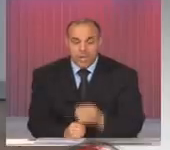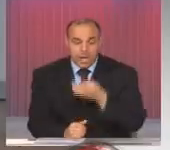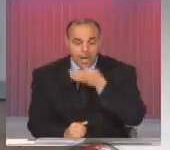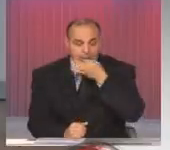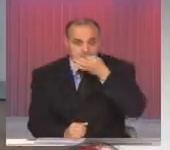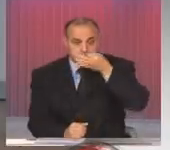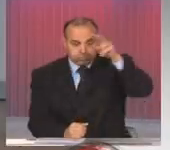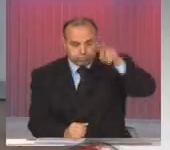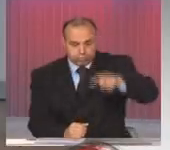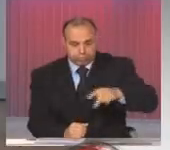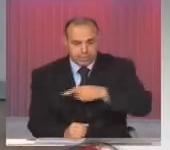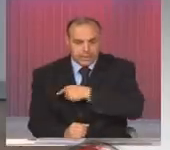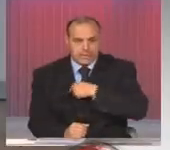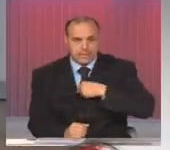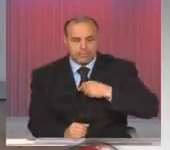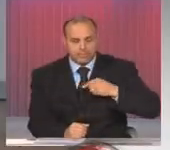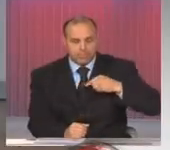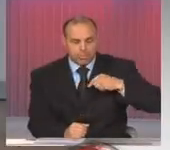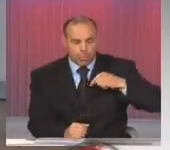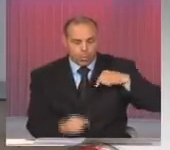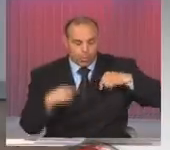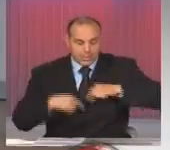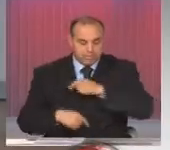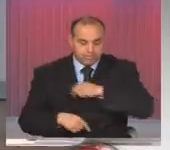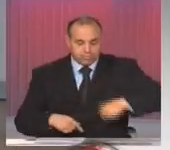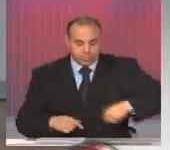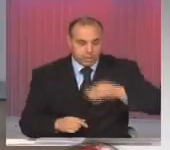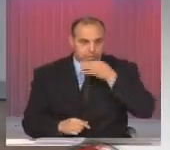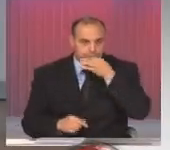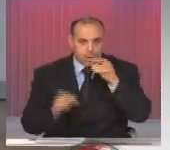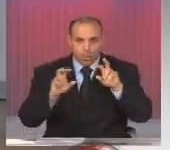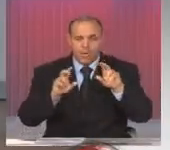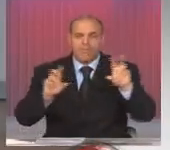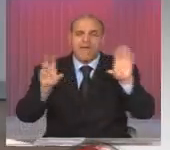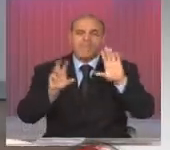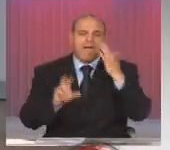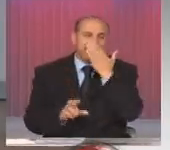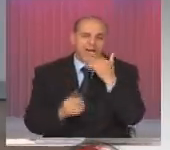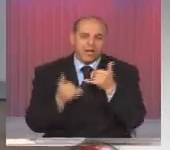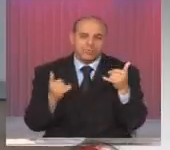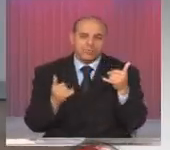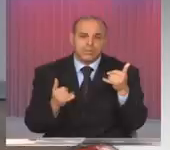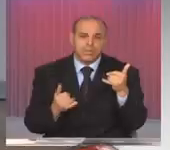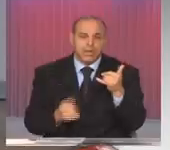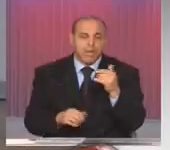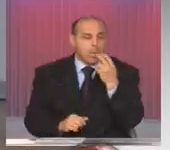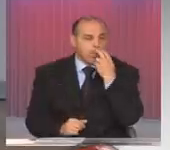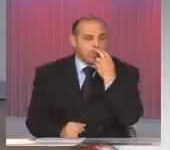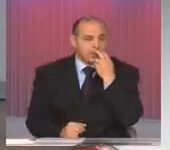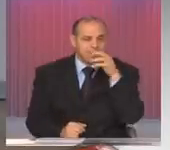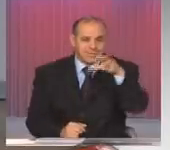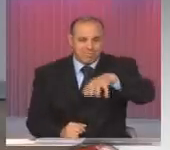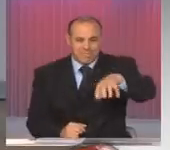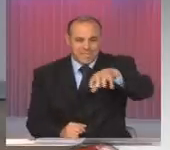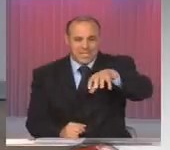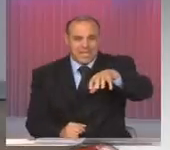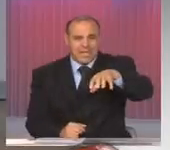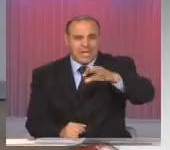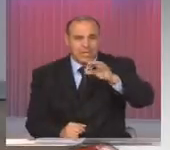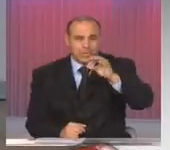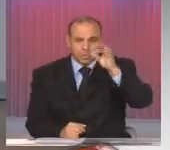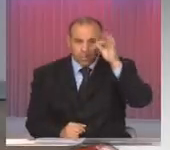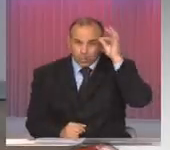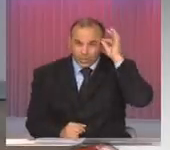قال الناطق الرسمي باسم وزارة الداخلية محمد علي العروي لوكالة تونس إفريقيا للأنباء إن عون أمن بمنطقة العوينة التابعة